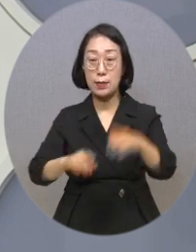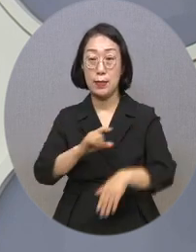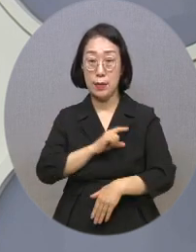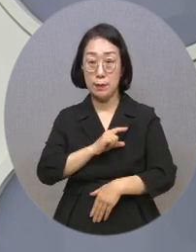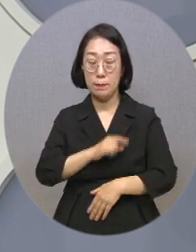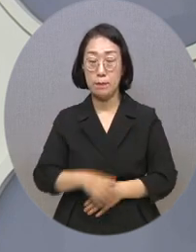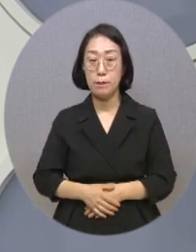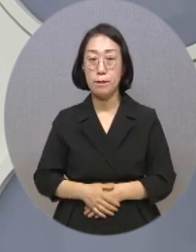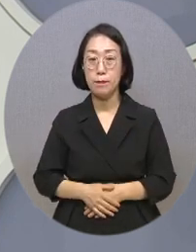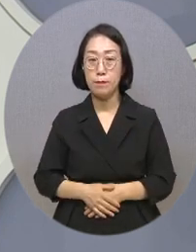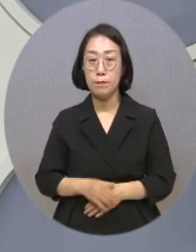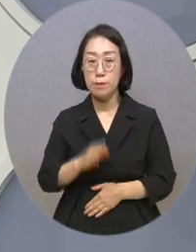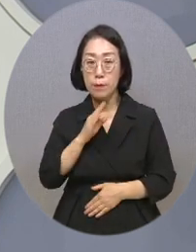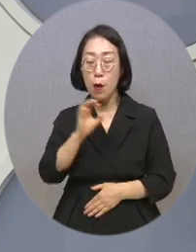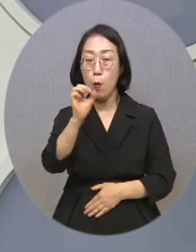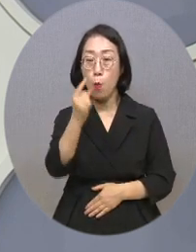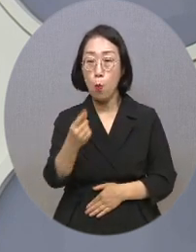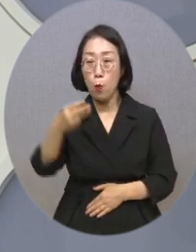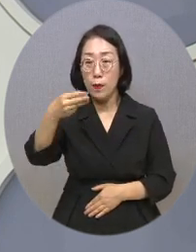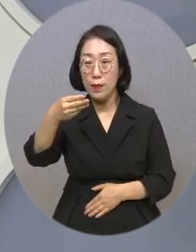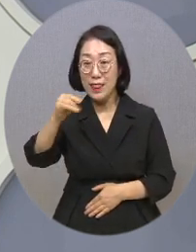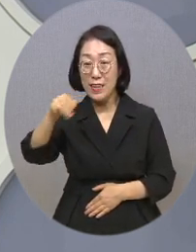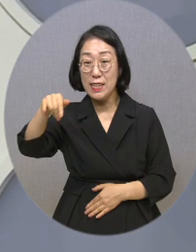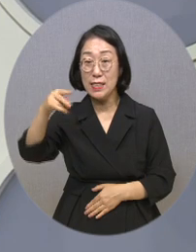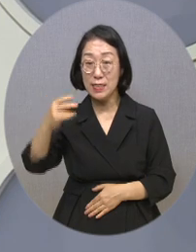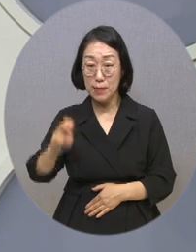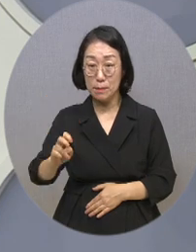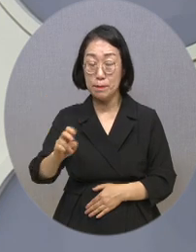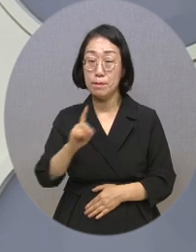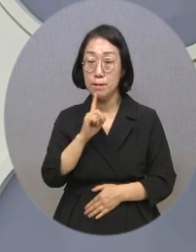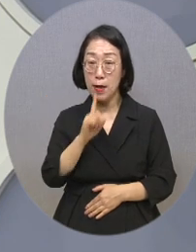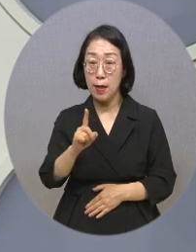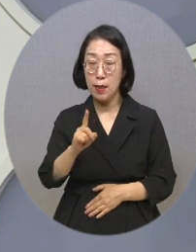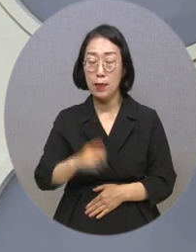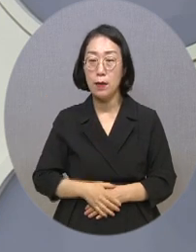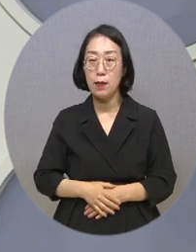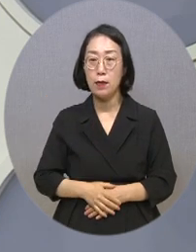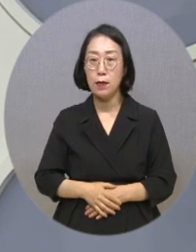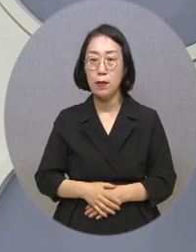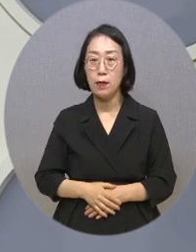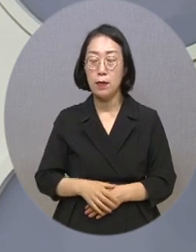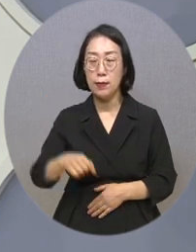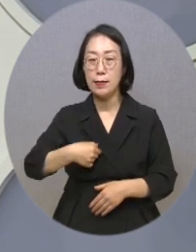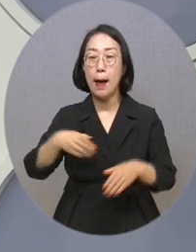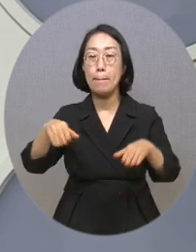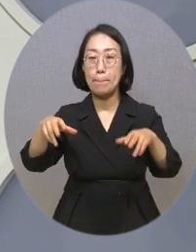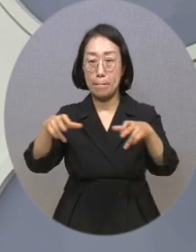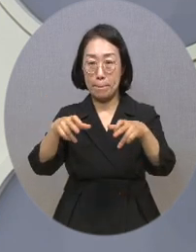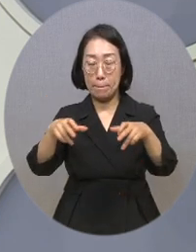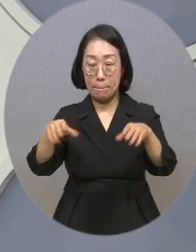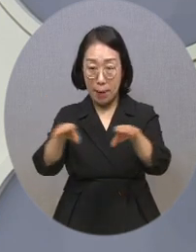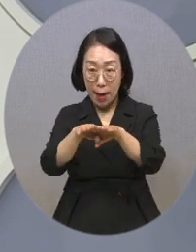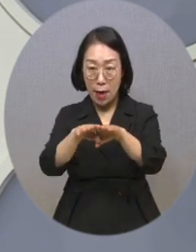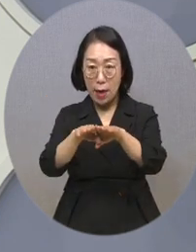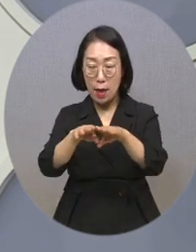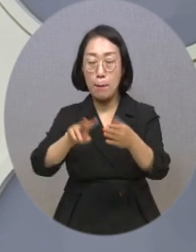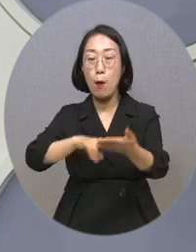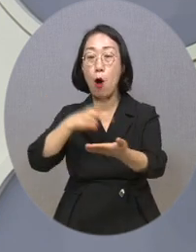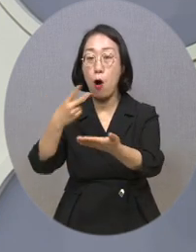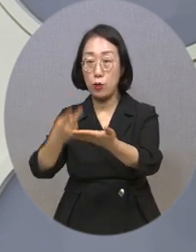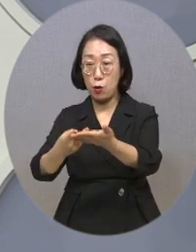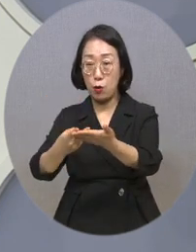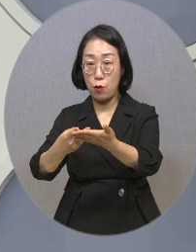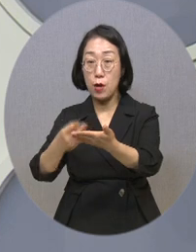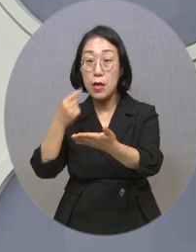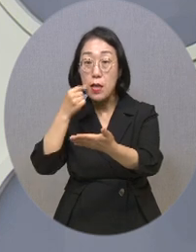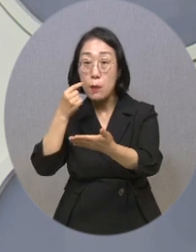자폐증에는 영어로 하면 오티즘이라고 그러는데요. 그거를 이제 자폐증이라고 일본 사람들이 번역했던 거를 그대로